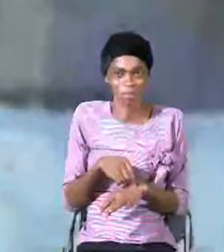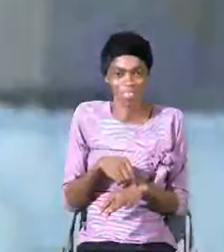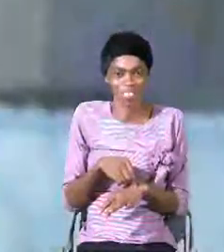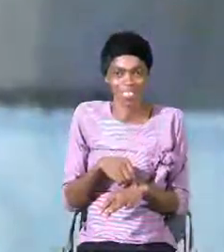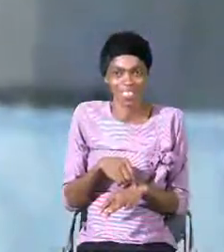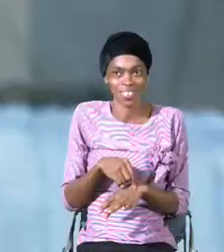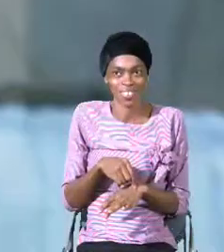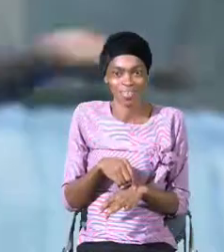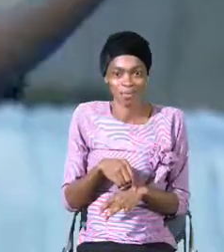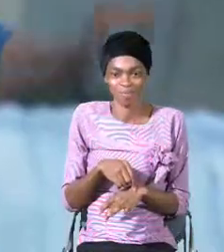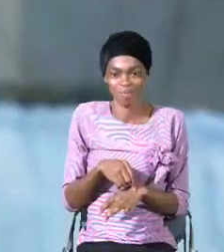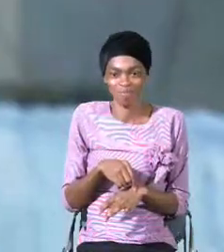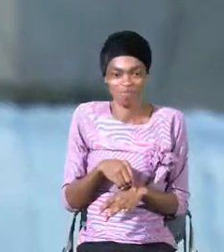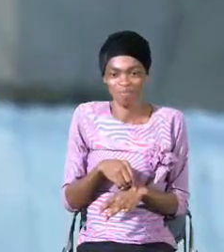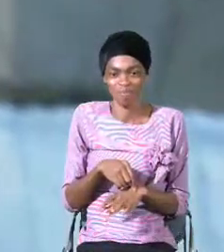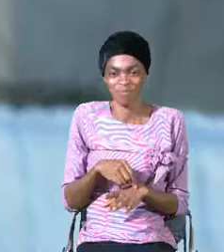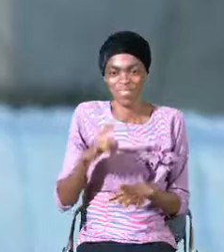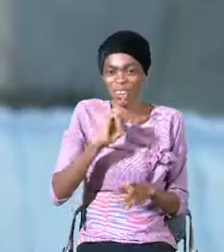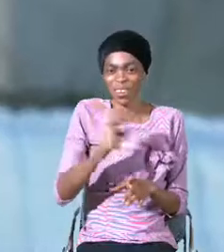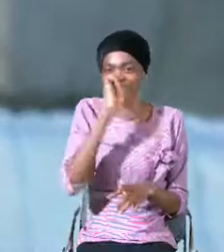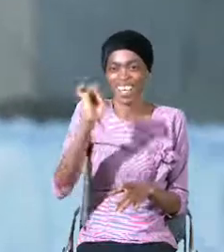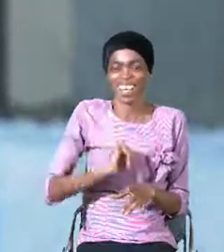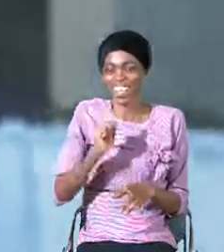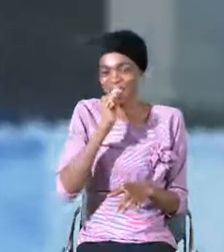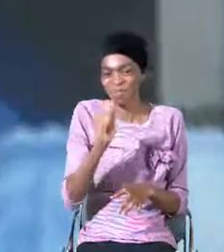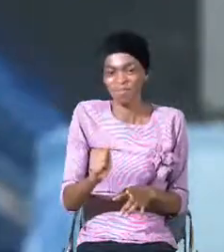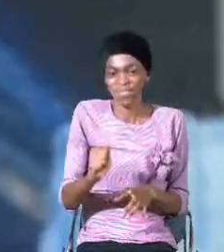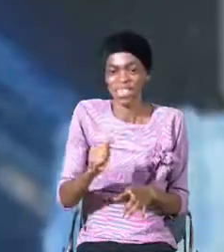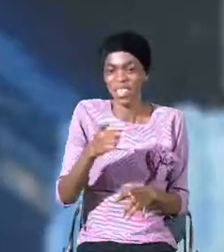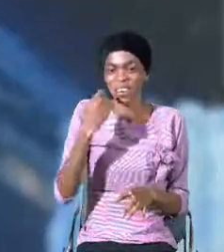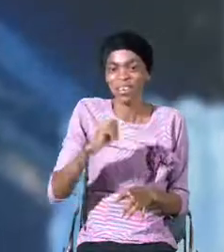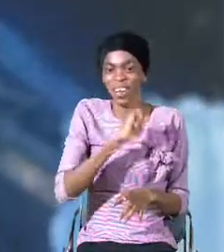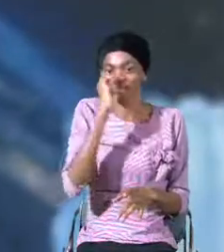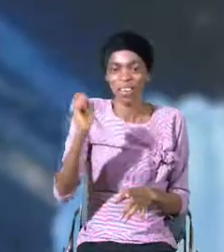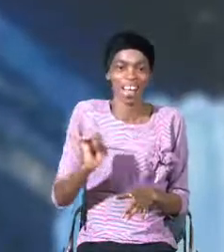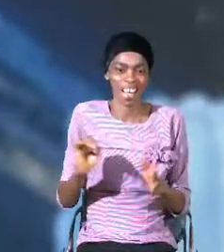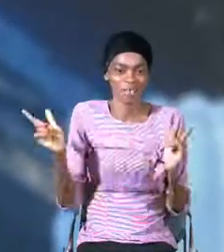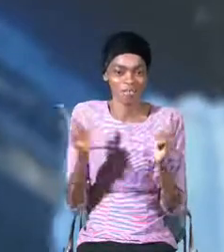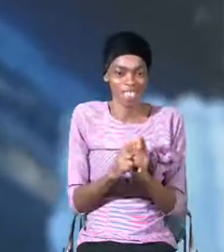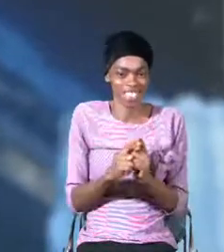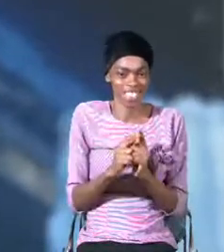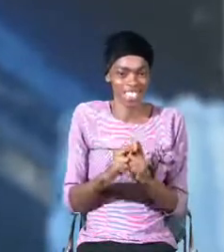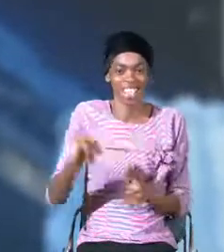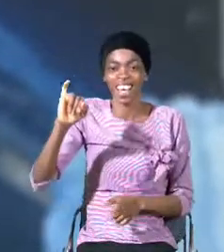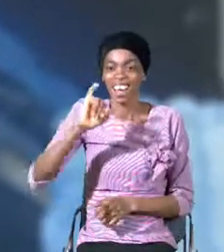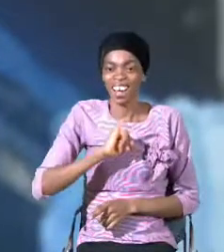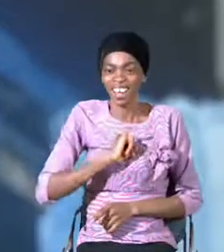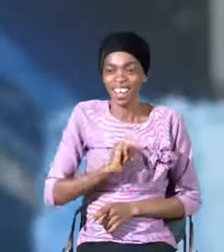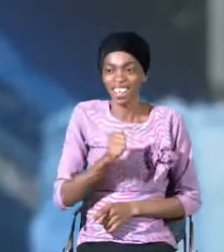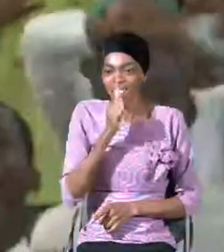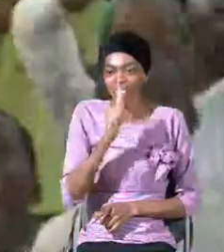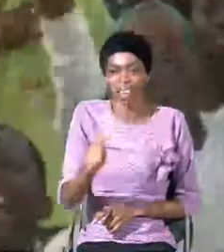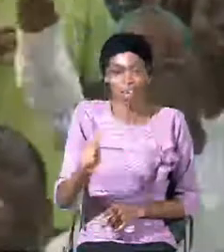partout j'irai, partout je suis, qui que je rencontre, je